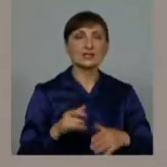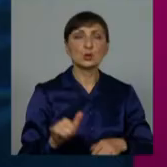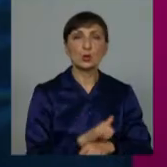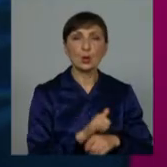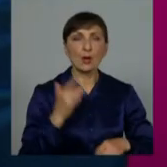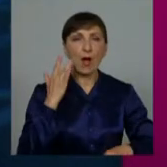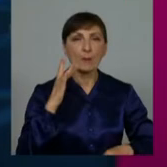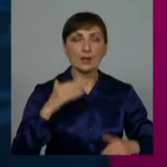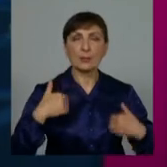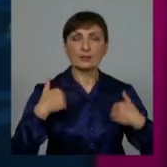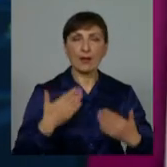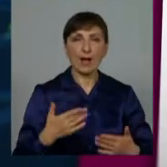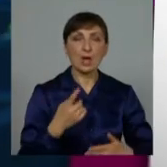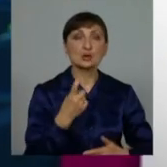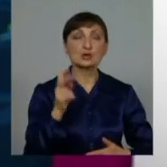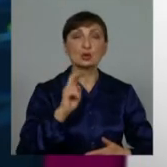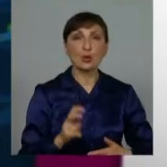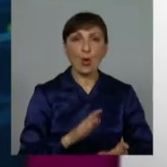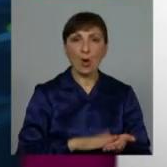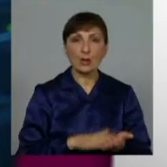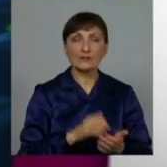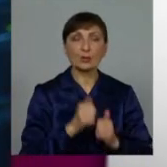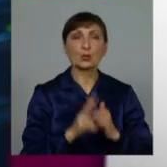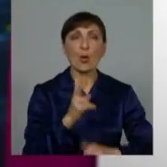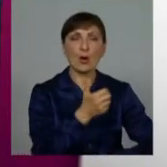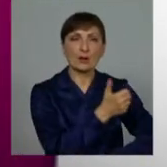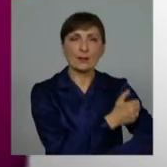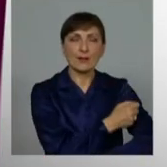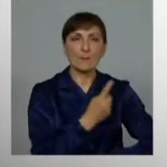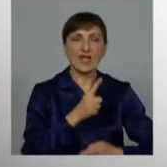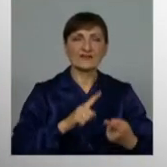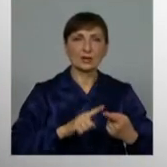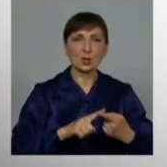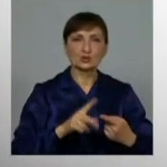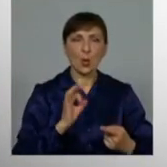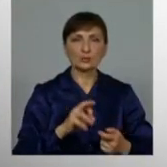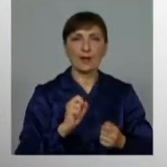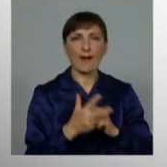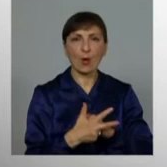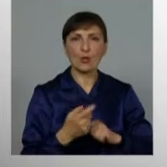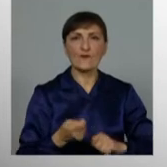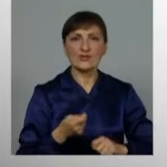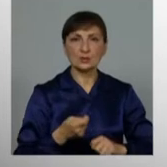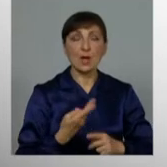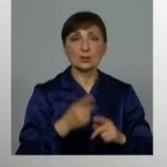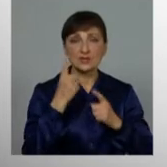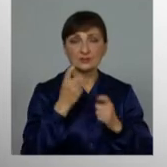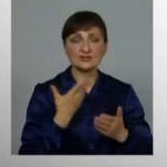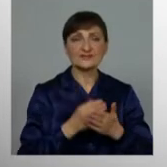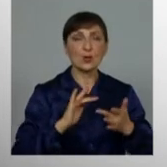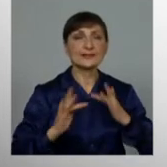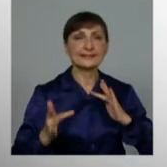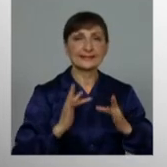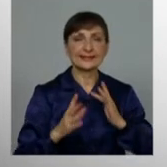США предлагают по 100 долларов каждому, кто привьется первой дозой вакцины от COVID-19. Такое сообщение на своей странице